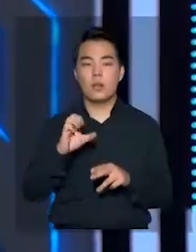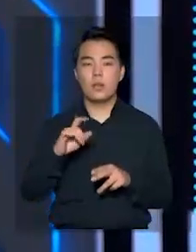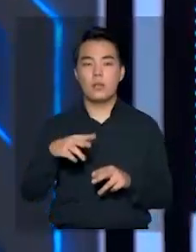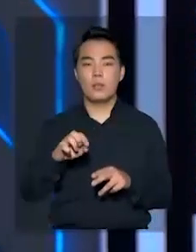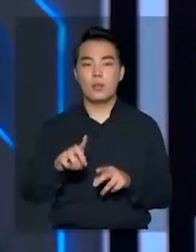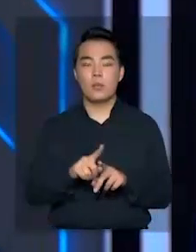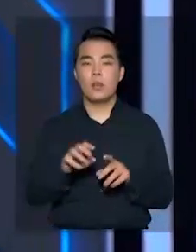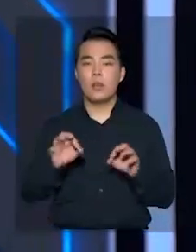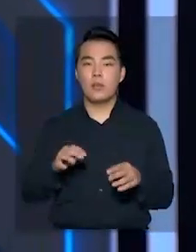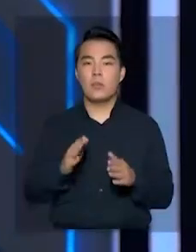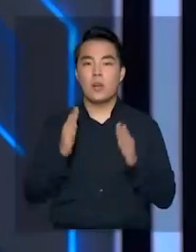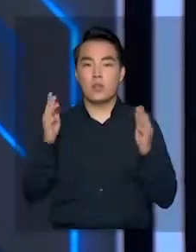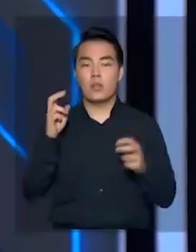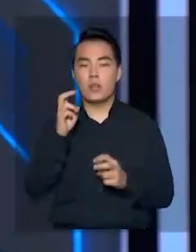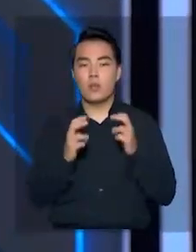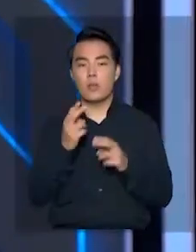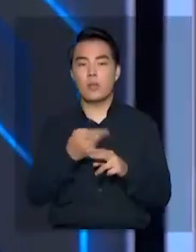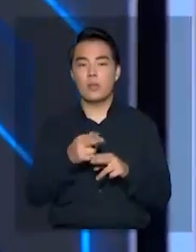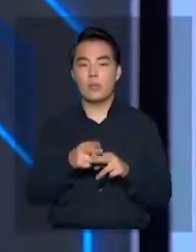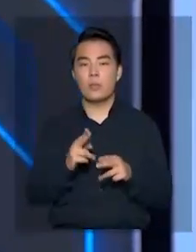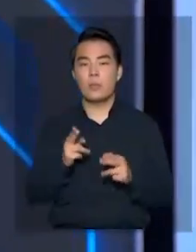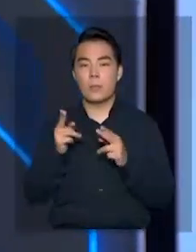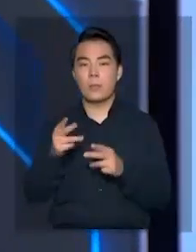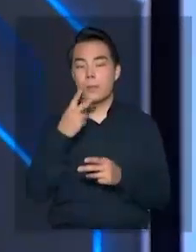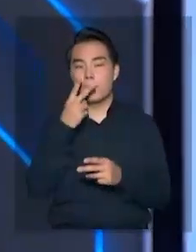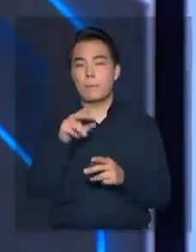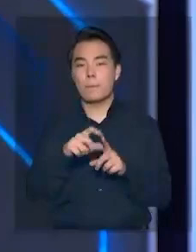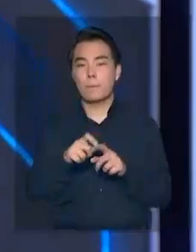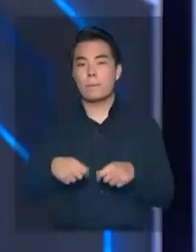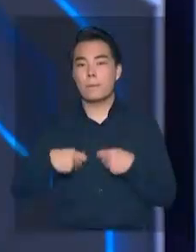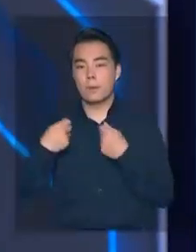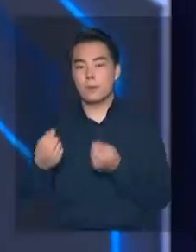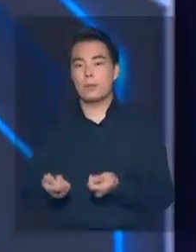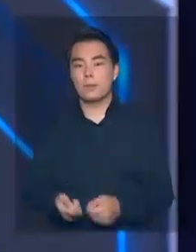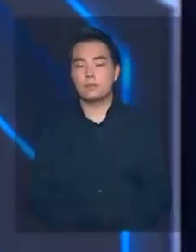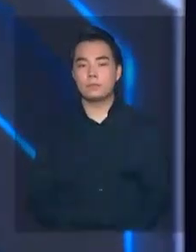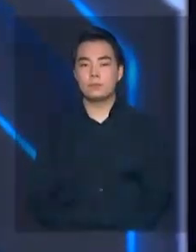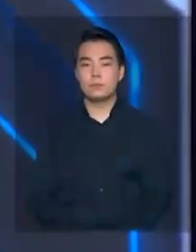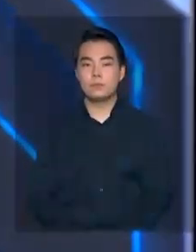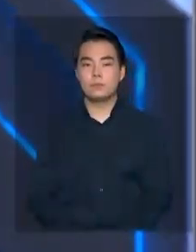ірі автомобиль зауытында болып, әлеуетімен танысып қайта. Материалға зер